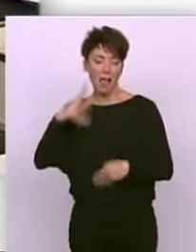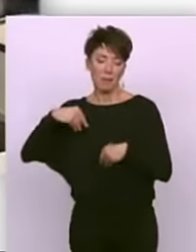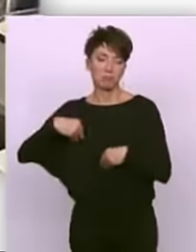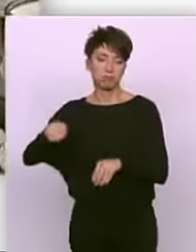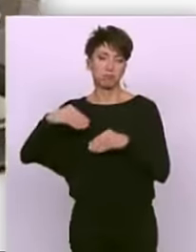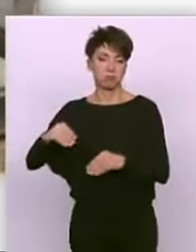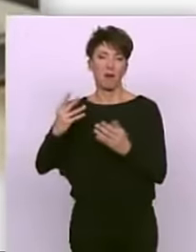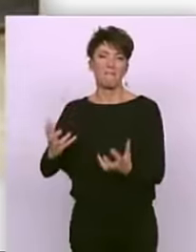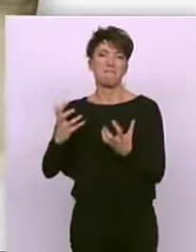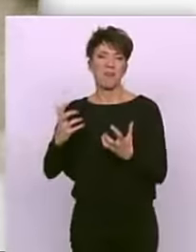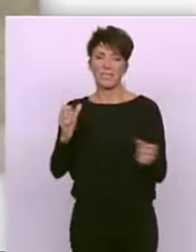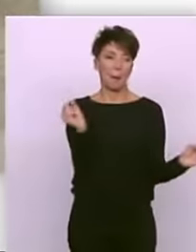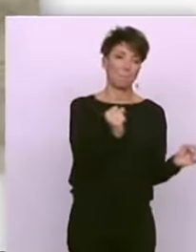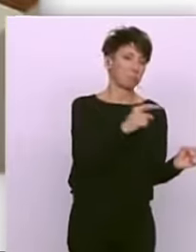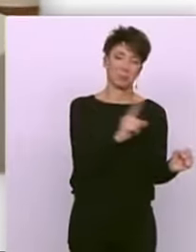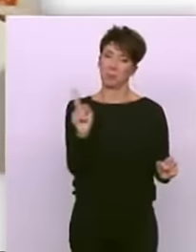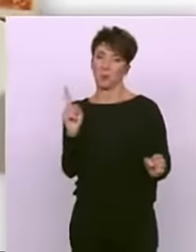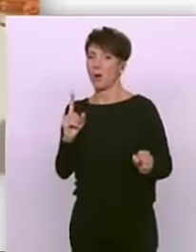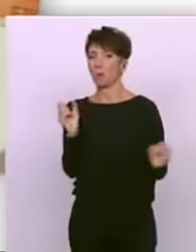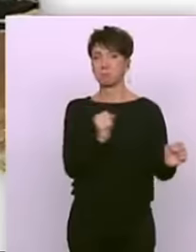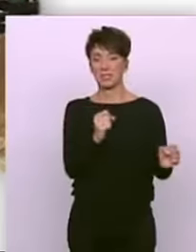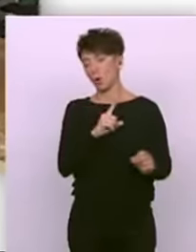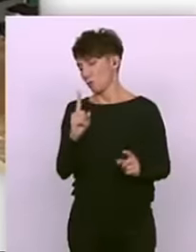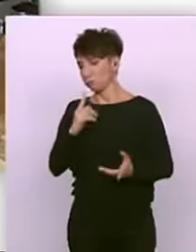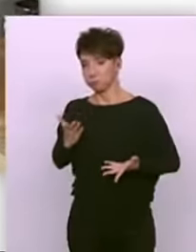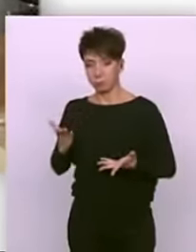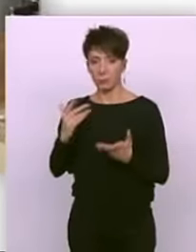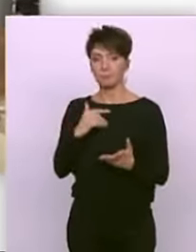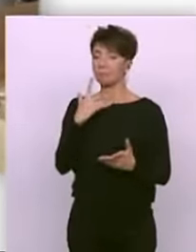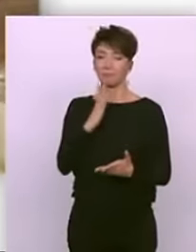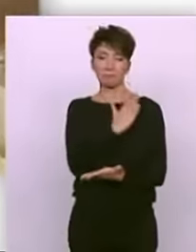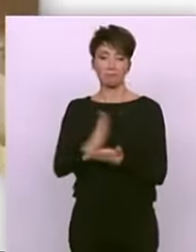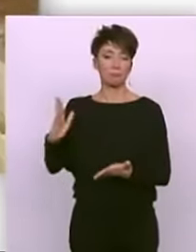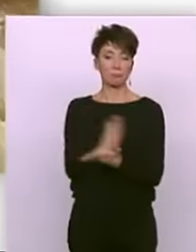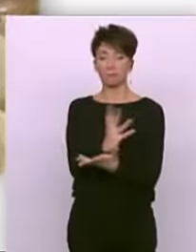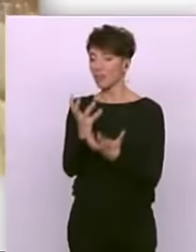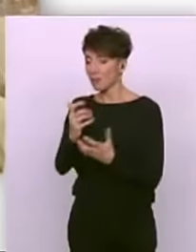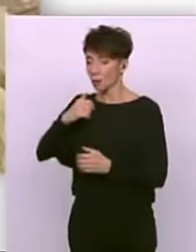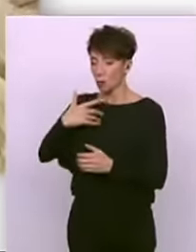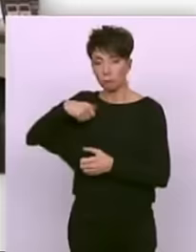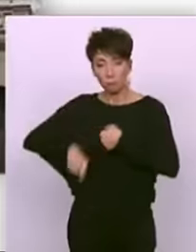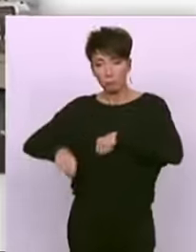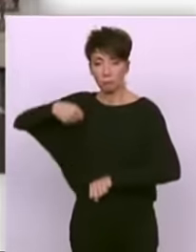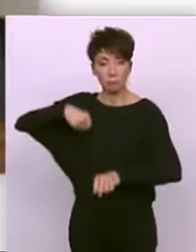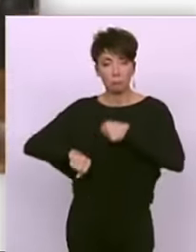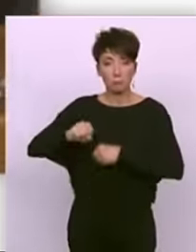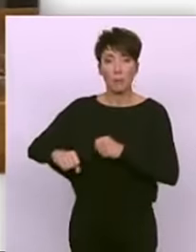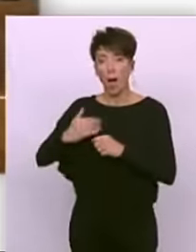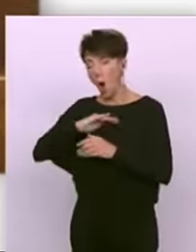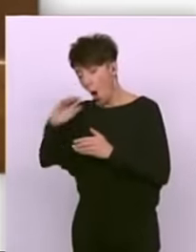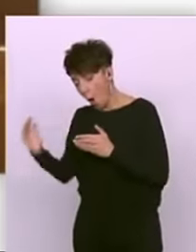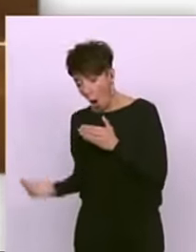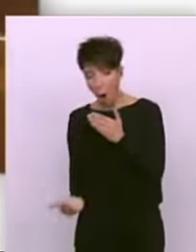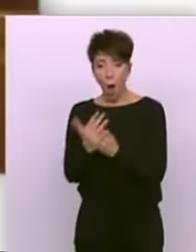με φρέσκια και όχι κατεψυγμένη ζύμη. Στόχος των αρτοπιών είναι να διαχωρίσουν το φρέσκο ζυμωτό ψωμί που παρασκευάζουν από βραδύς